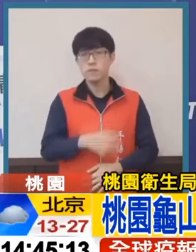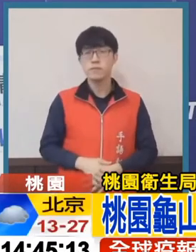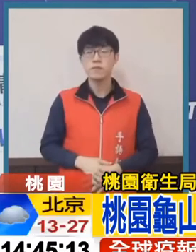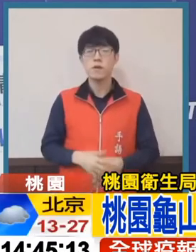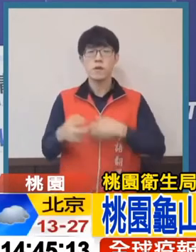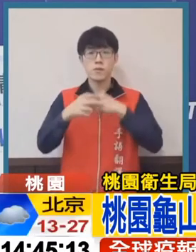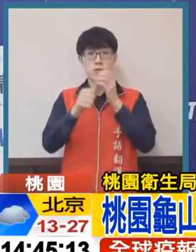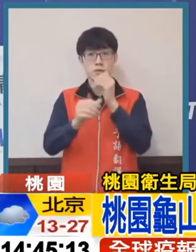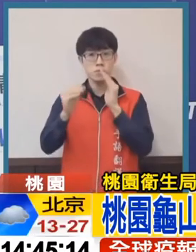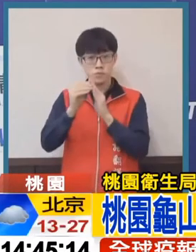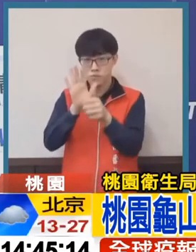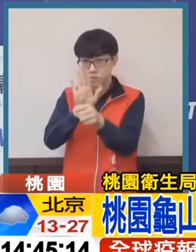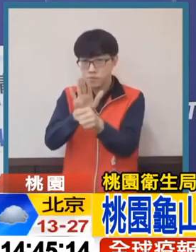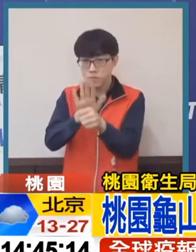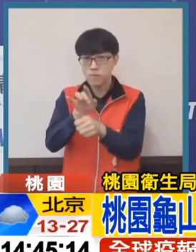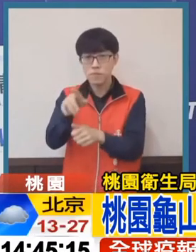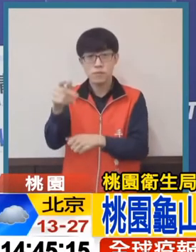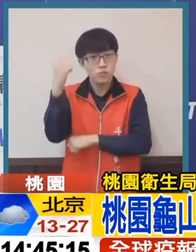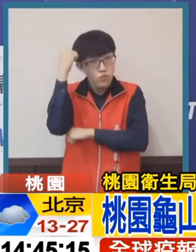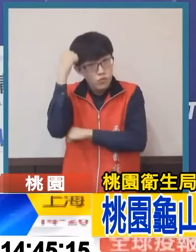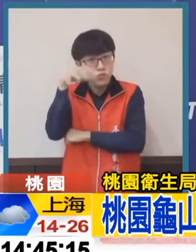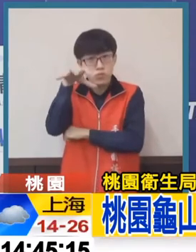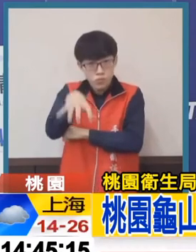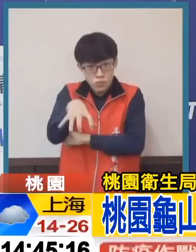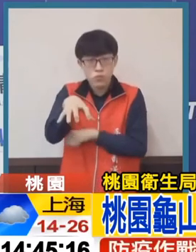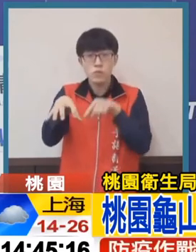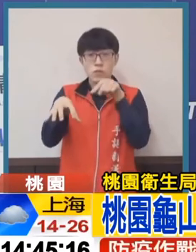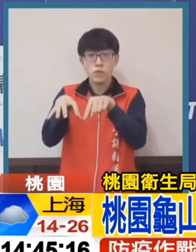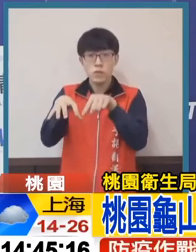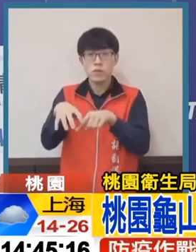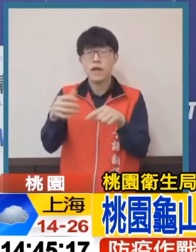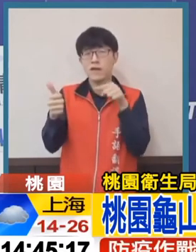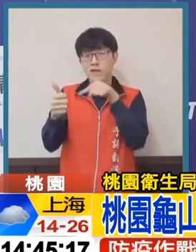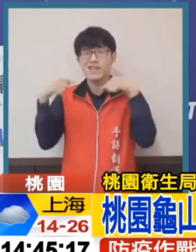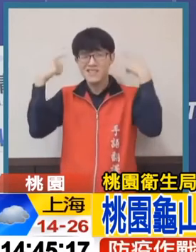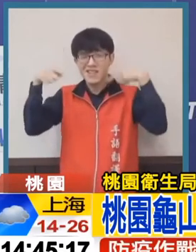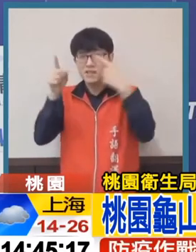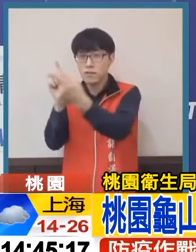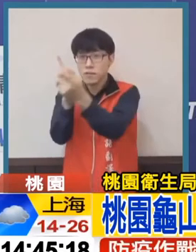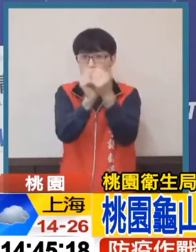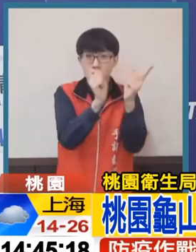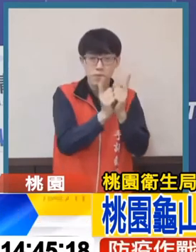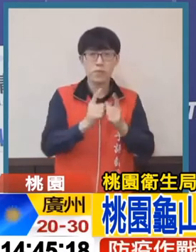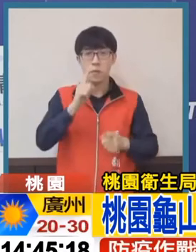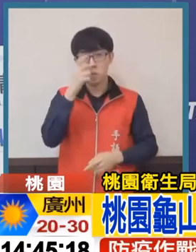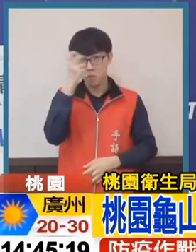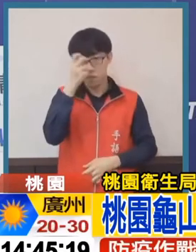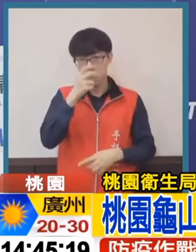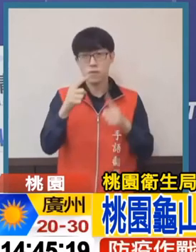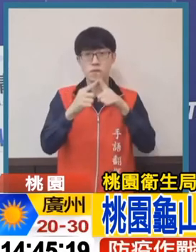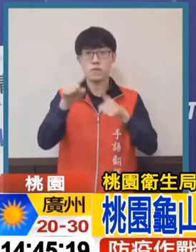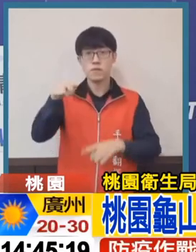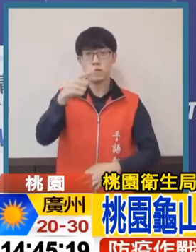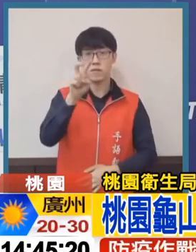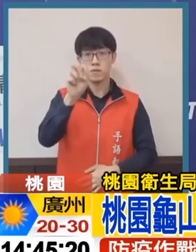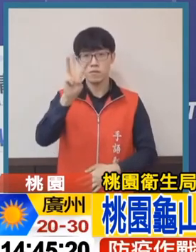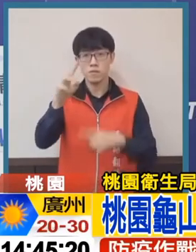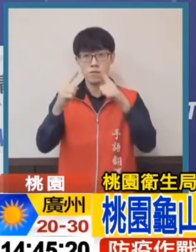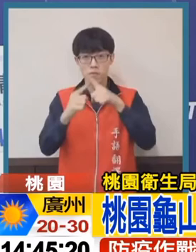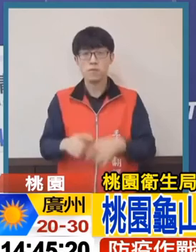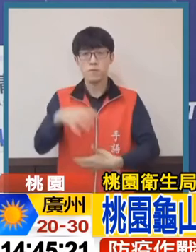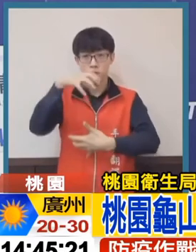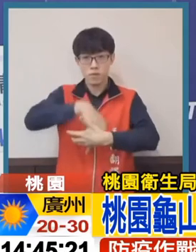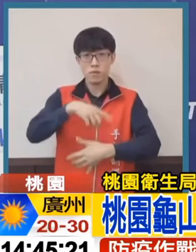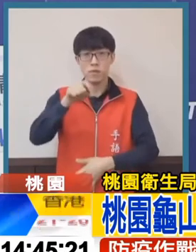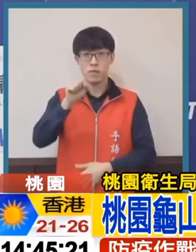局也立即针对移工的宿舍以及这位移工较常接触的人员做采检，总共123位。那其中有